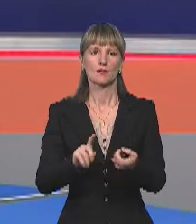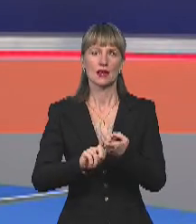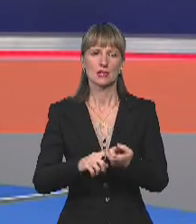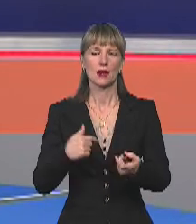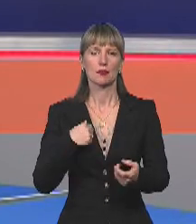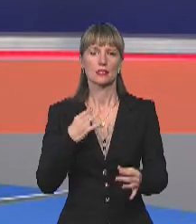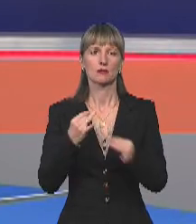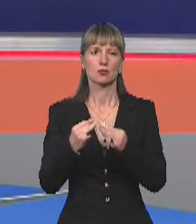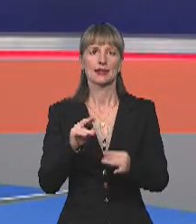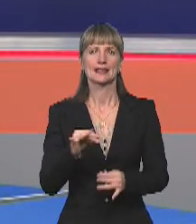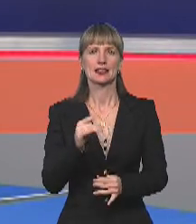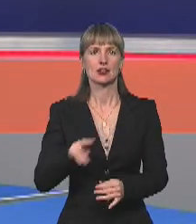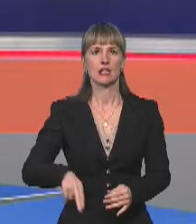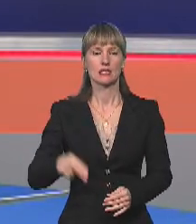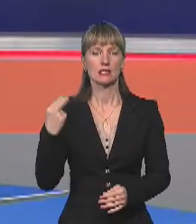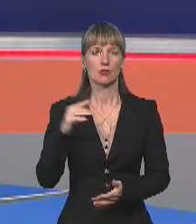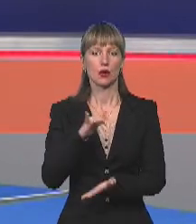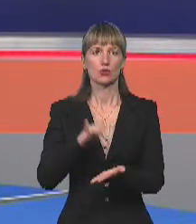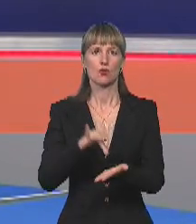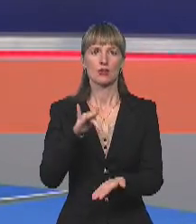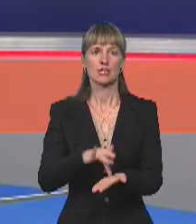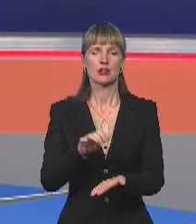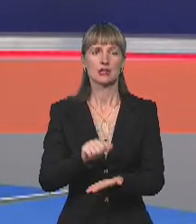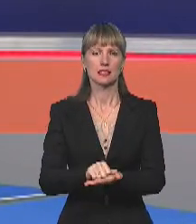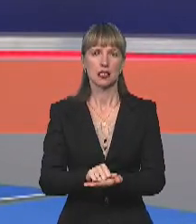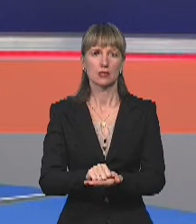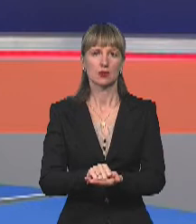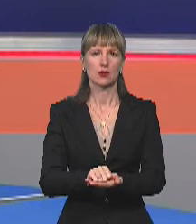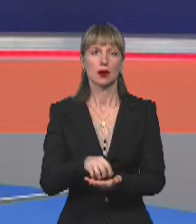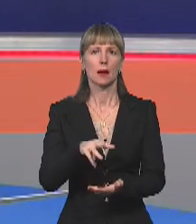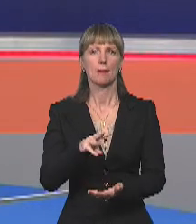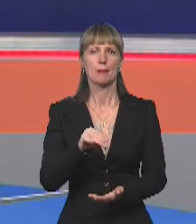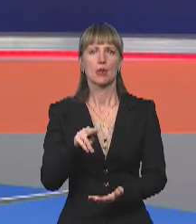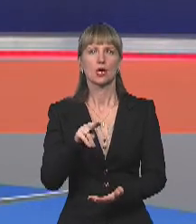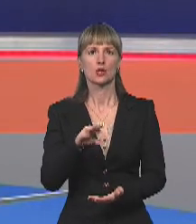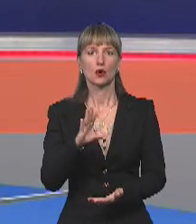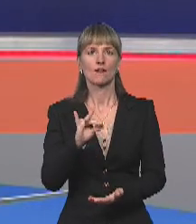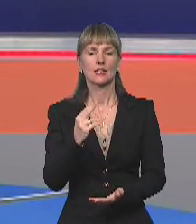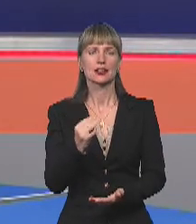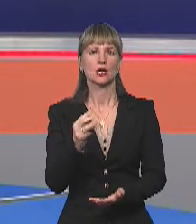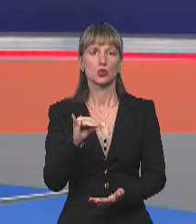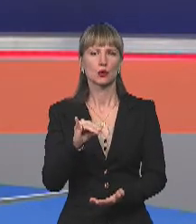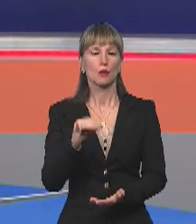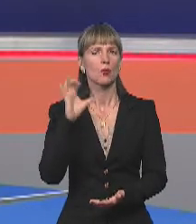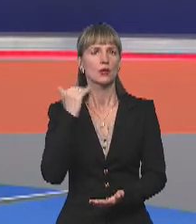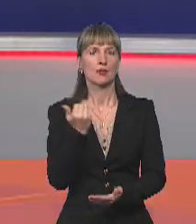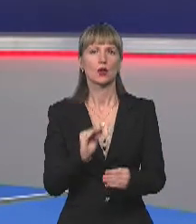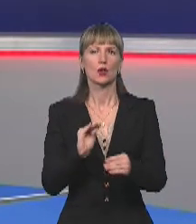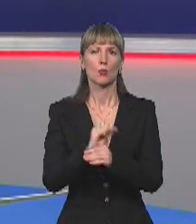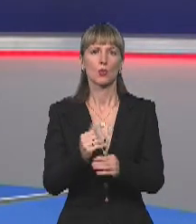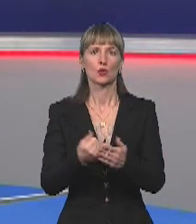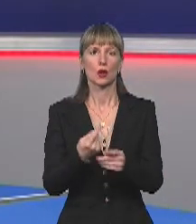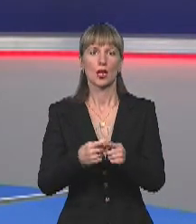ми спілкувалися із директором Запорізького міського центру зайнятості Олександром Мотовицею. Давайте послухаємо його доповнення до